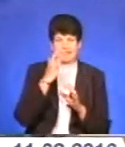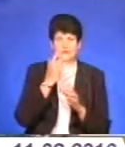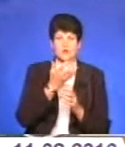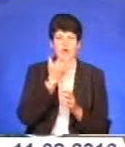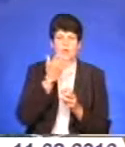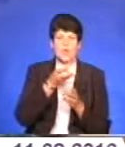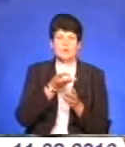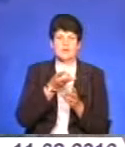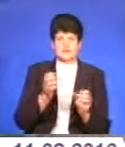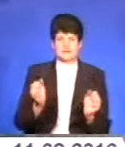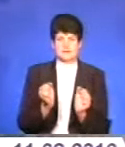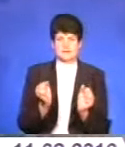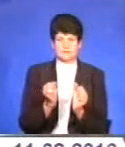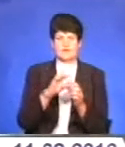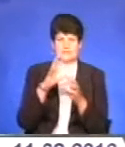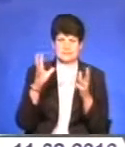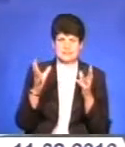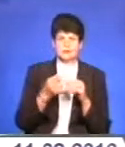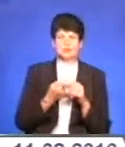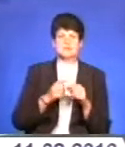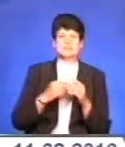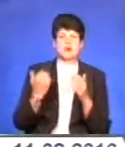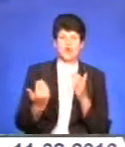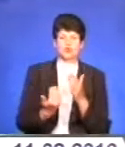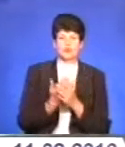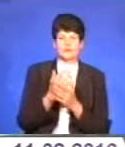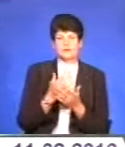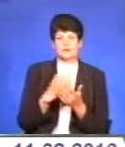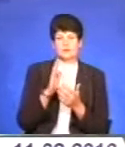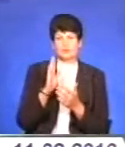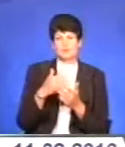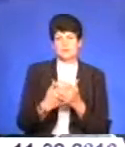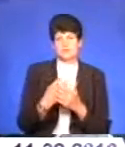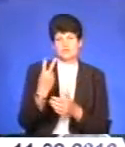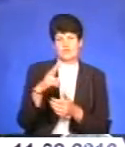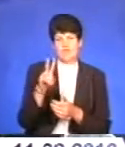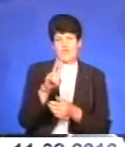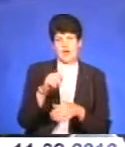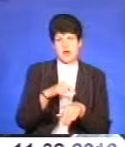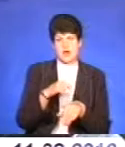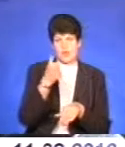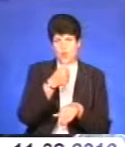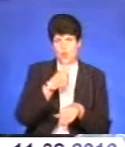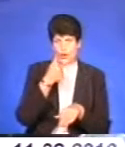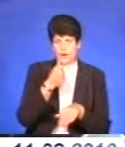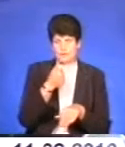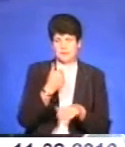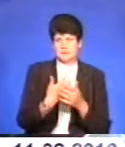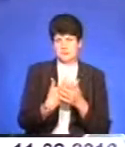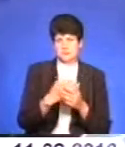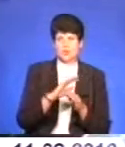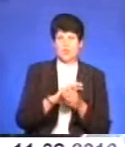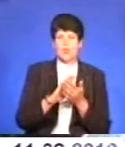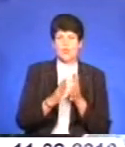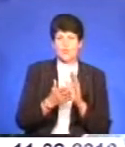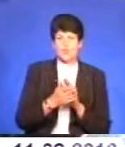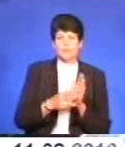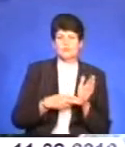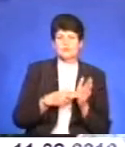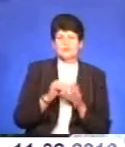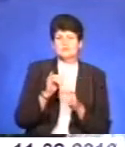їх взимку. Загалом таке оновлення залізниці займе близько 2 років. Умови. Поїзда самі, вони ж